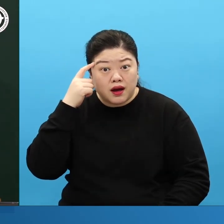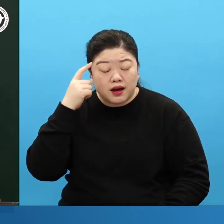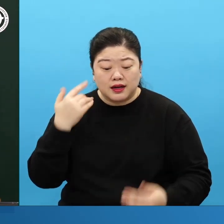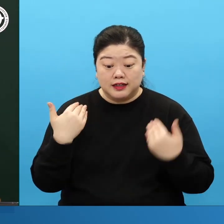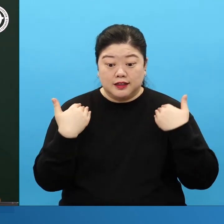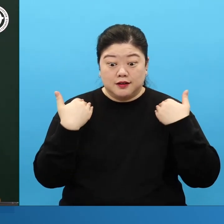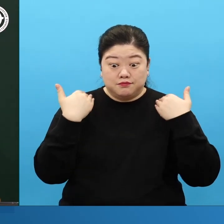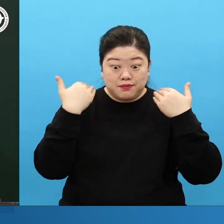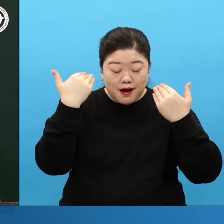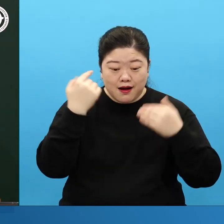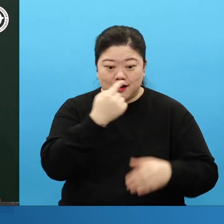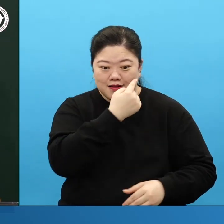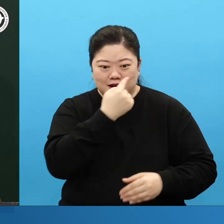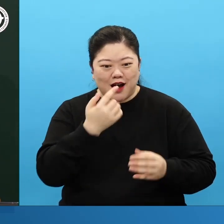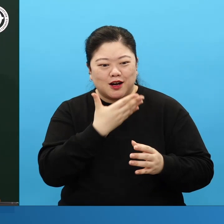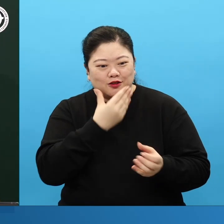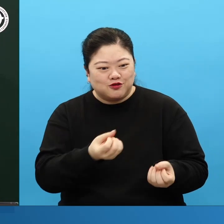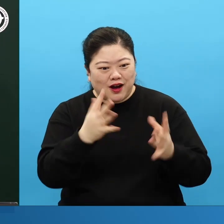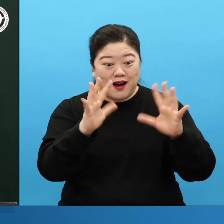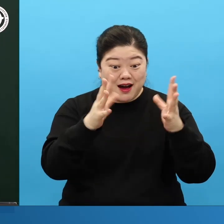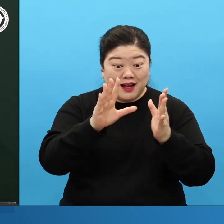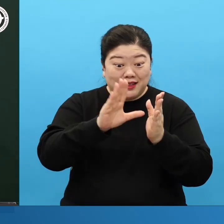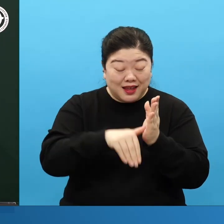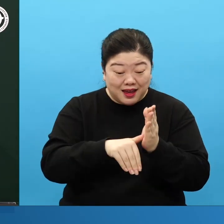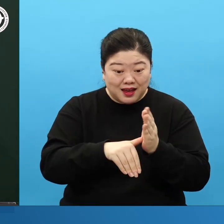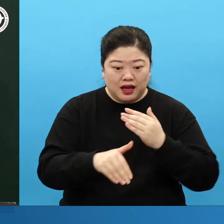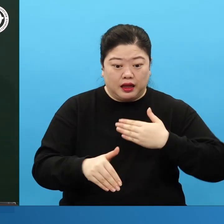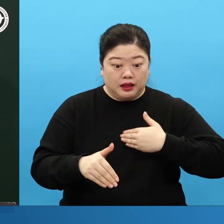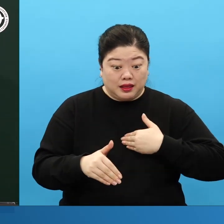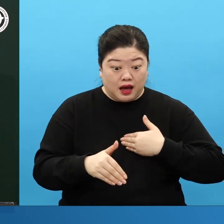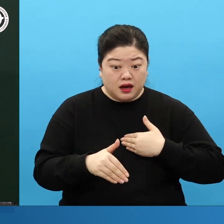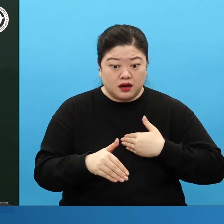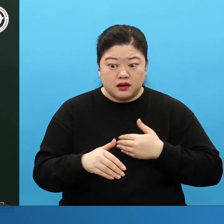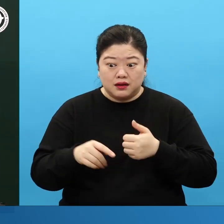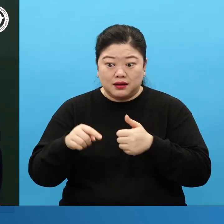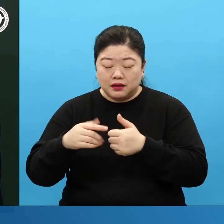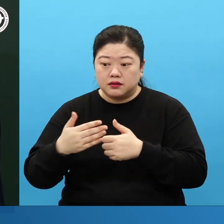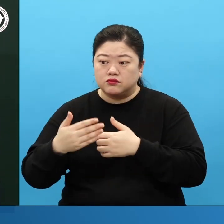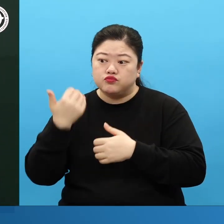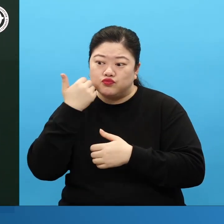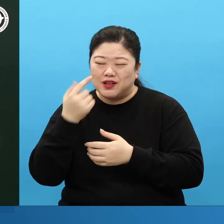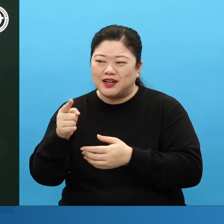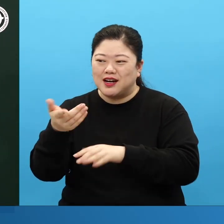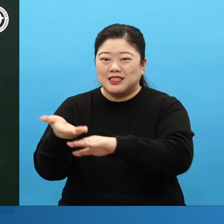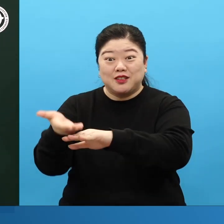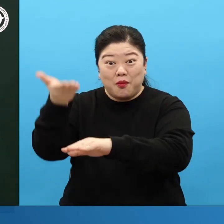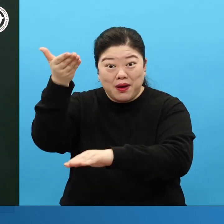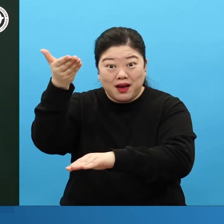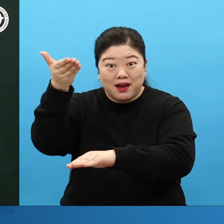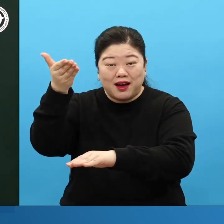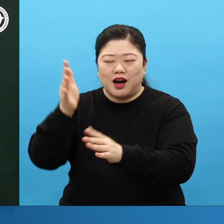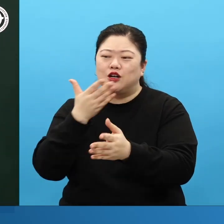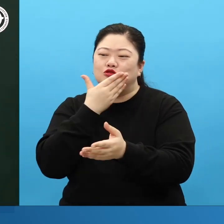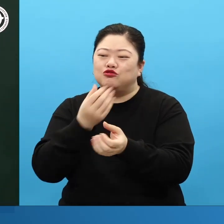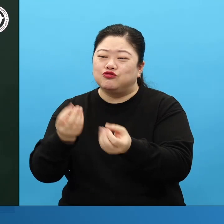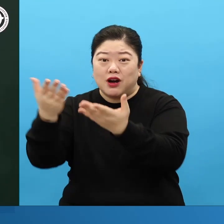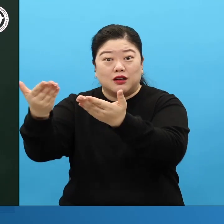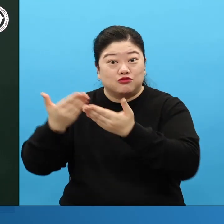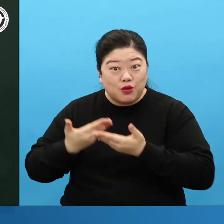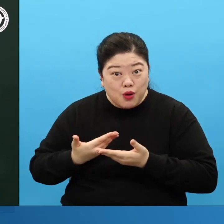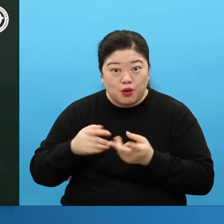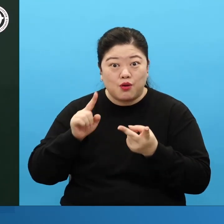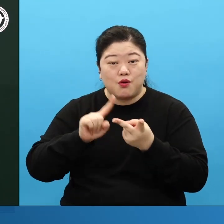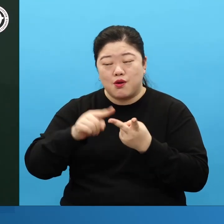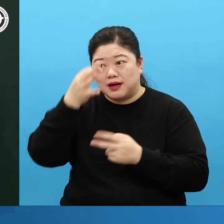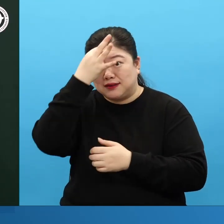모여서 멘토도 하고 자금도 주고 이렇게 해요. En esa ceremonia de la mayoría de edad se reúnen con los especialistas, les dan un